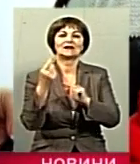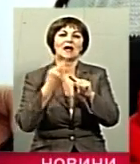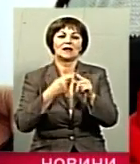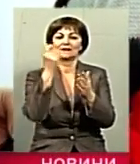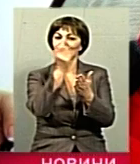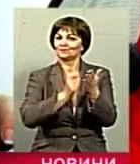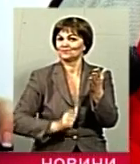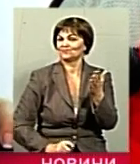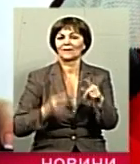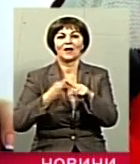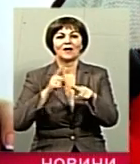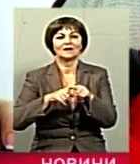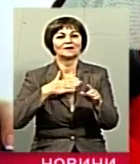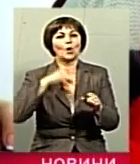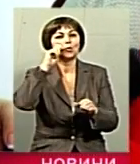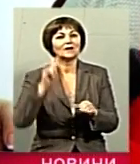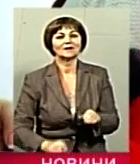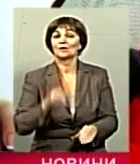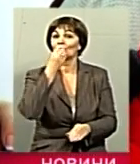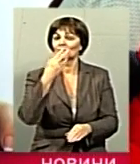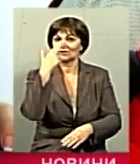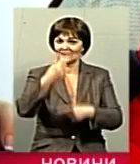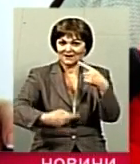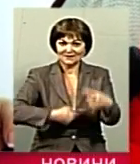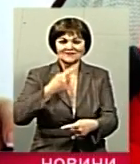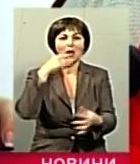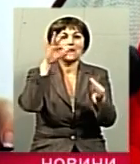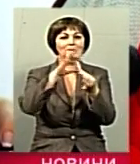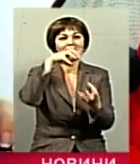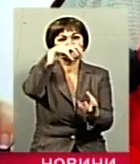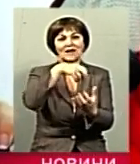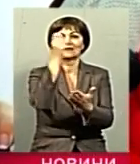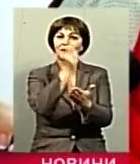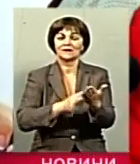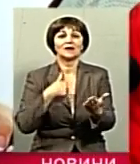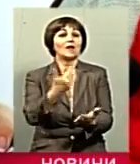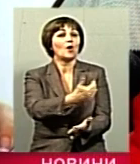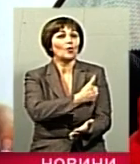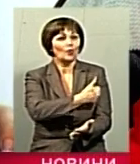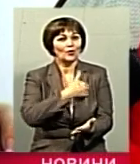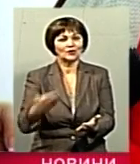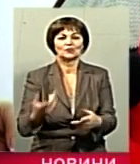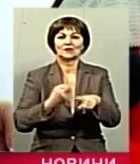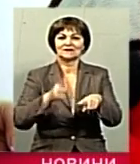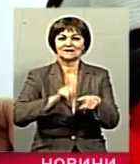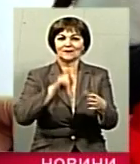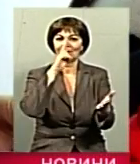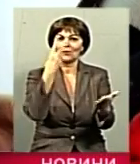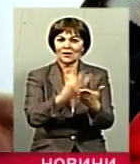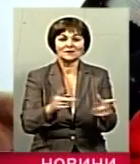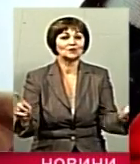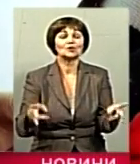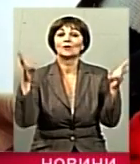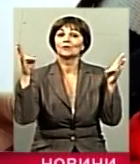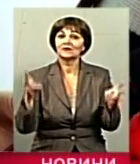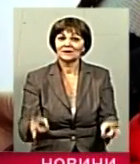Україну, наші гарні традиції, саме писанкарство. І я хочу цим показати, що